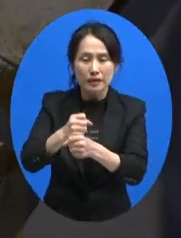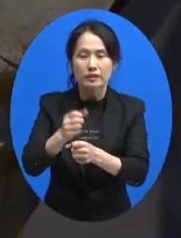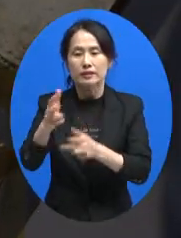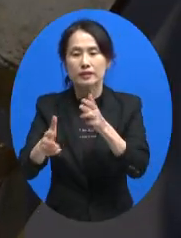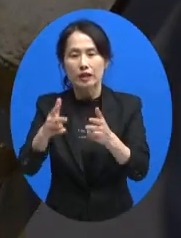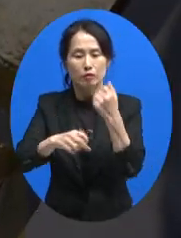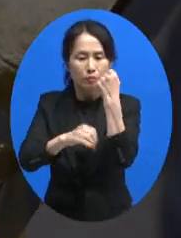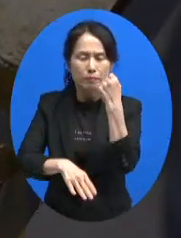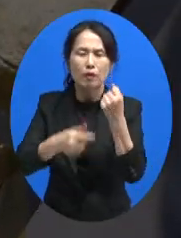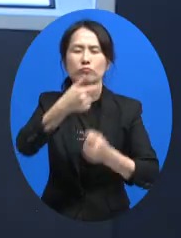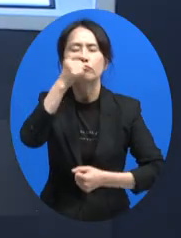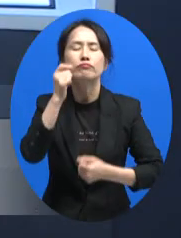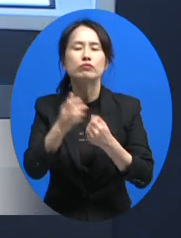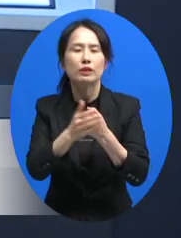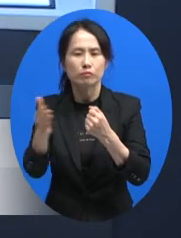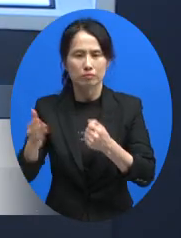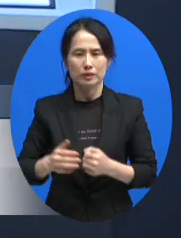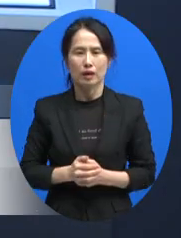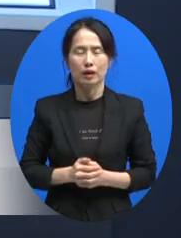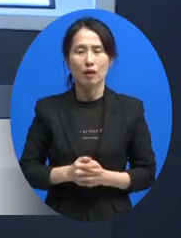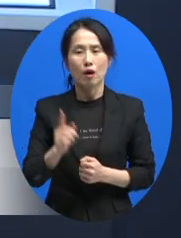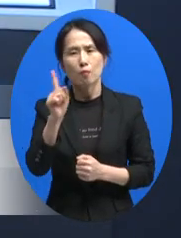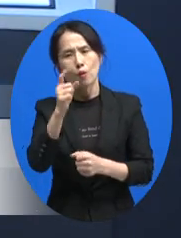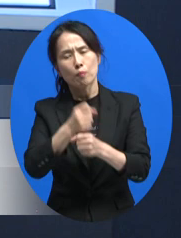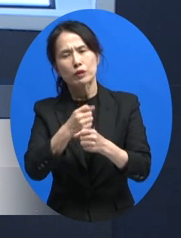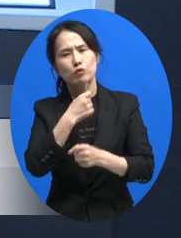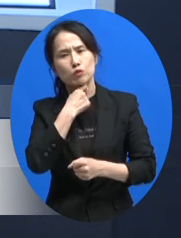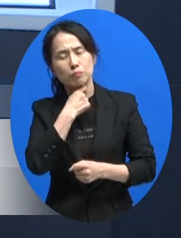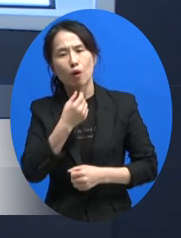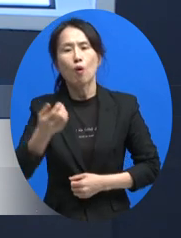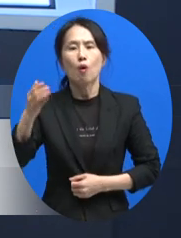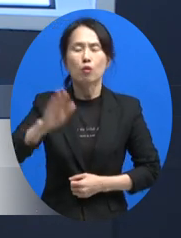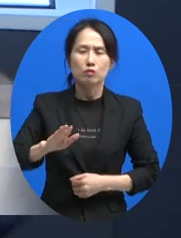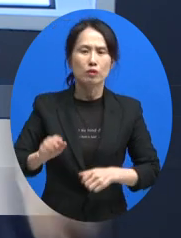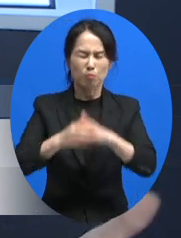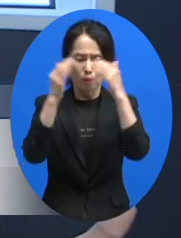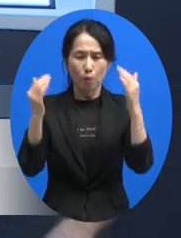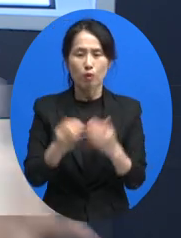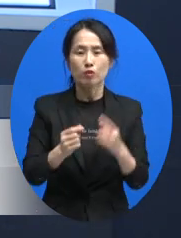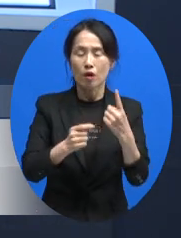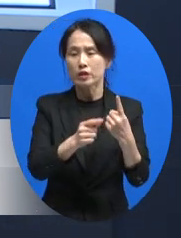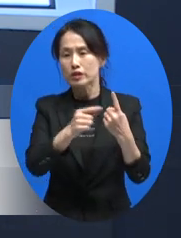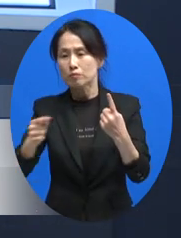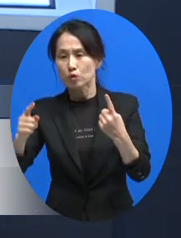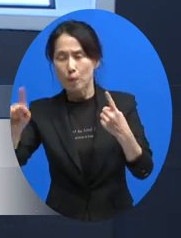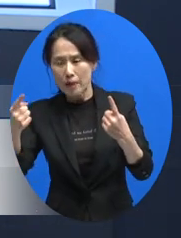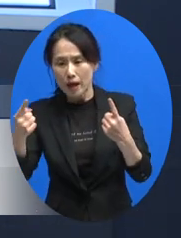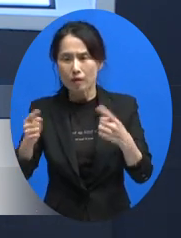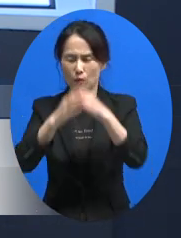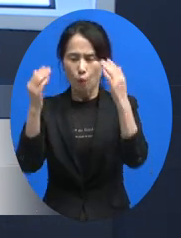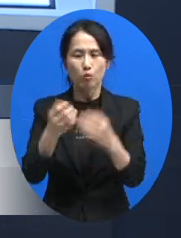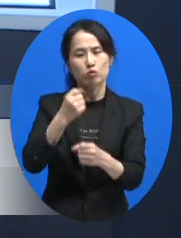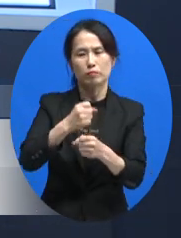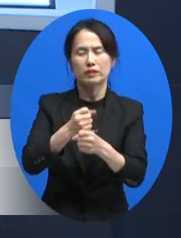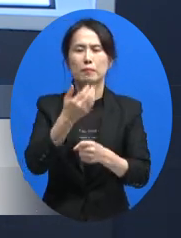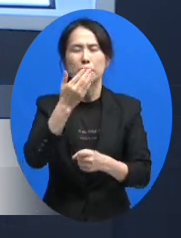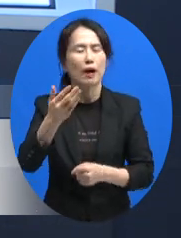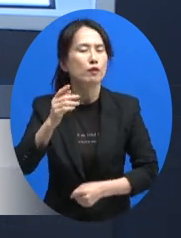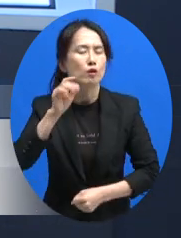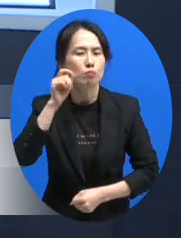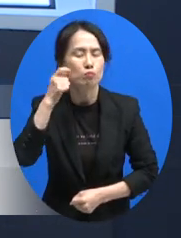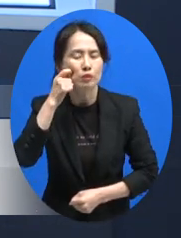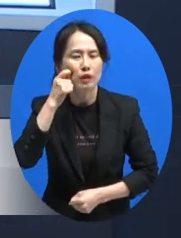부족했기 때문입니다. 무언가를 만들고자 할 때 저희가 모든 걸 다 밑에서부터 끝까지 만들 수가 없거든요. 제조다 보니까. 근데